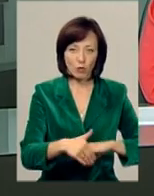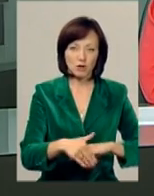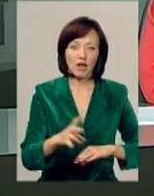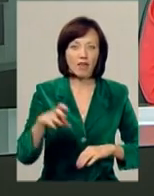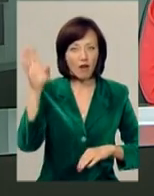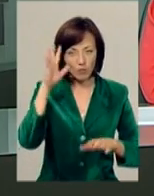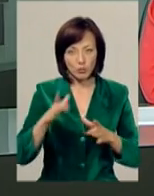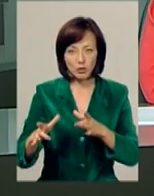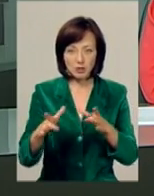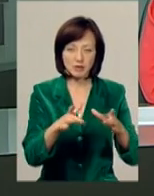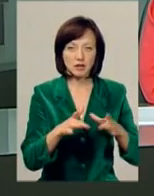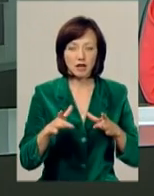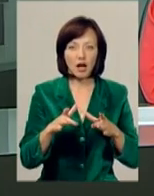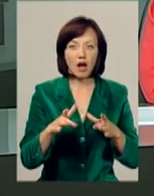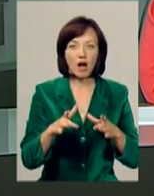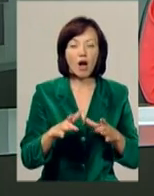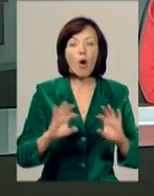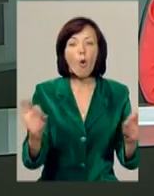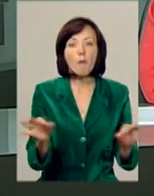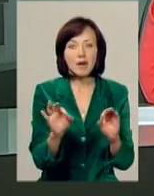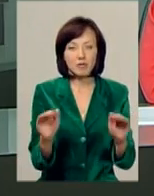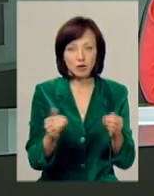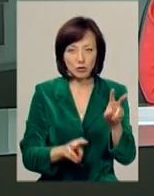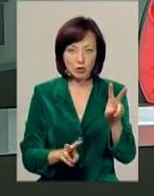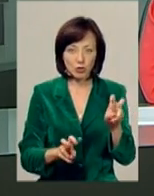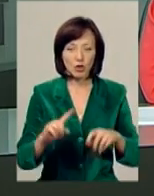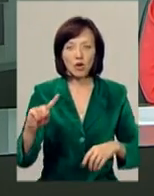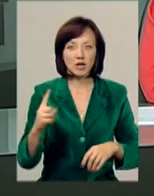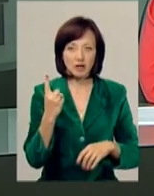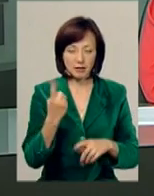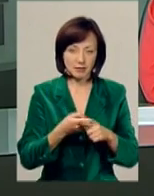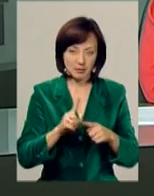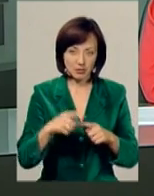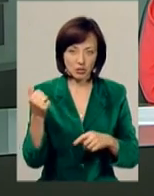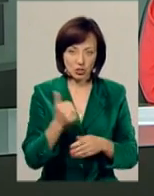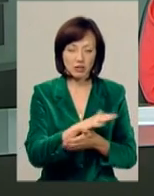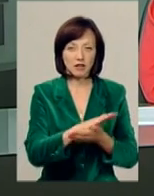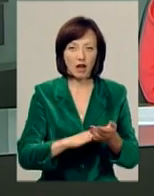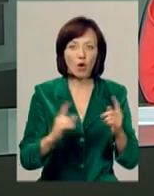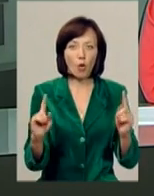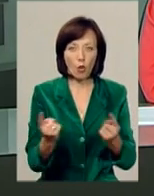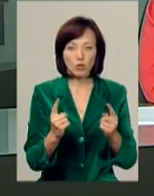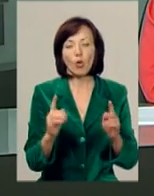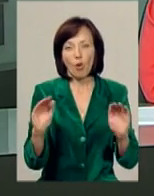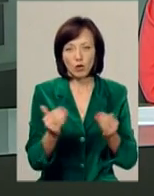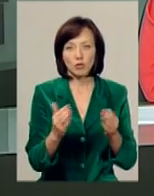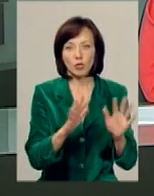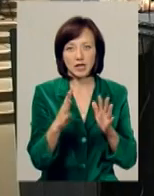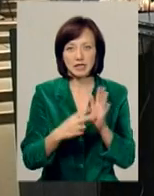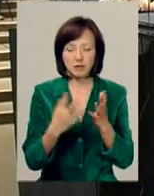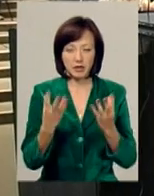водойомі гунські криниці опера в мініатюрі одна із тем цього тижня далі коротко про події семи